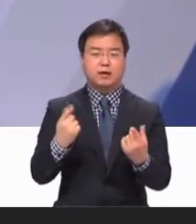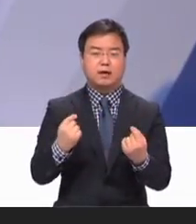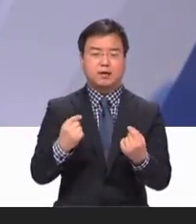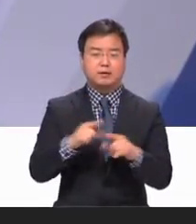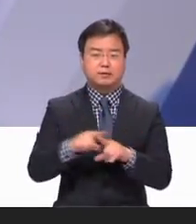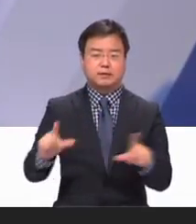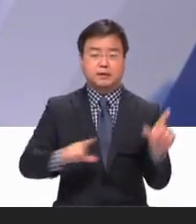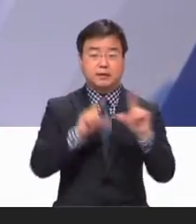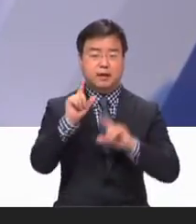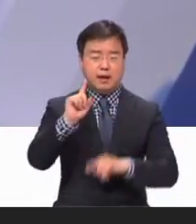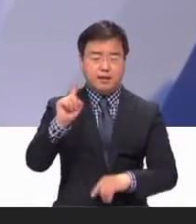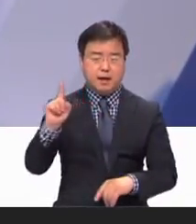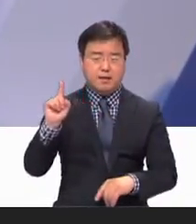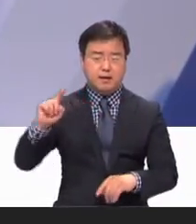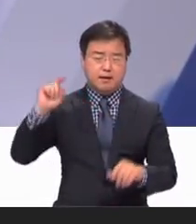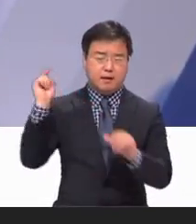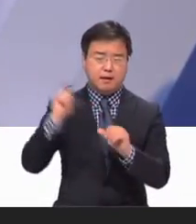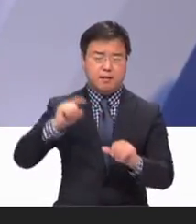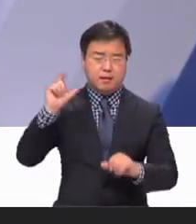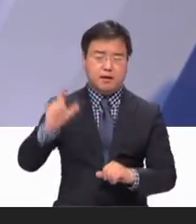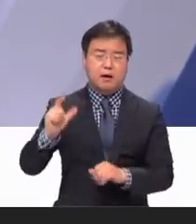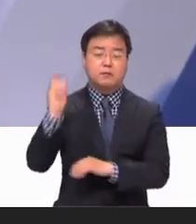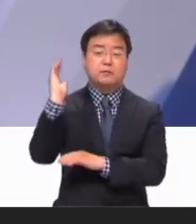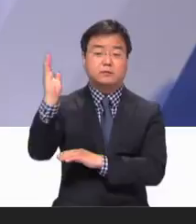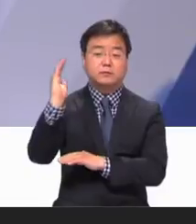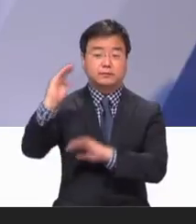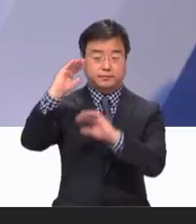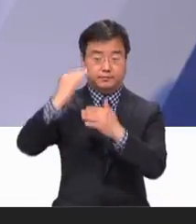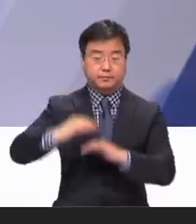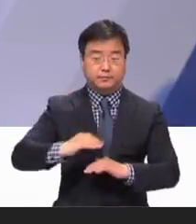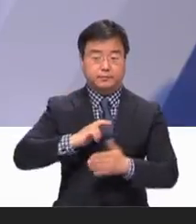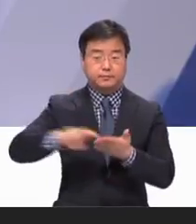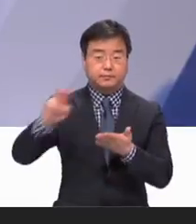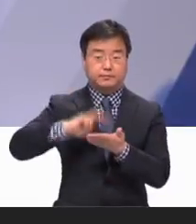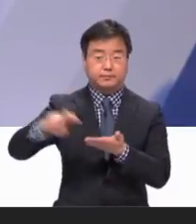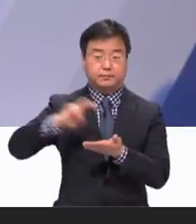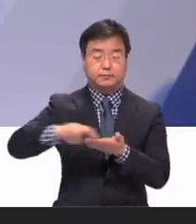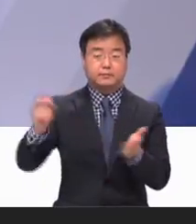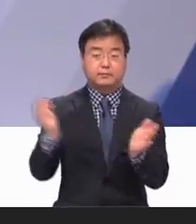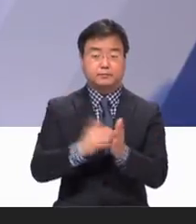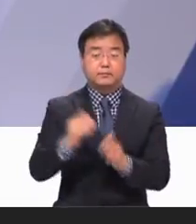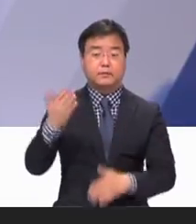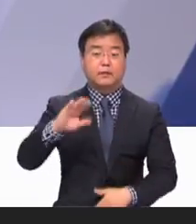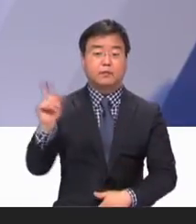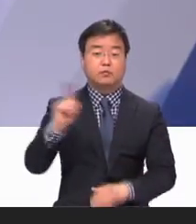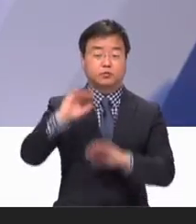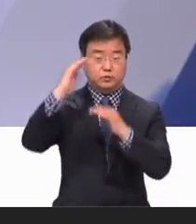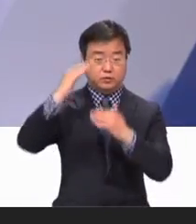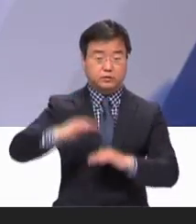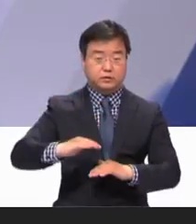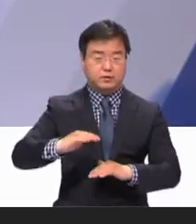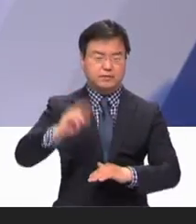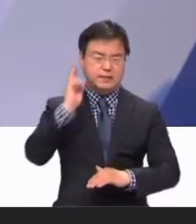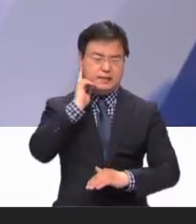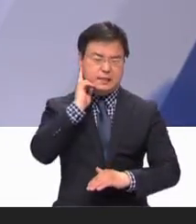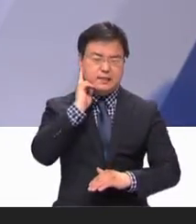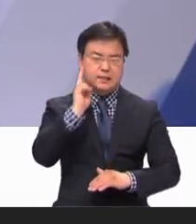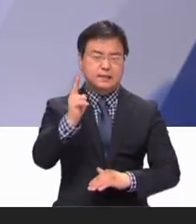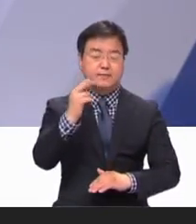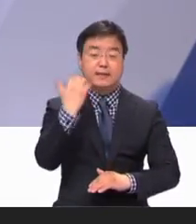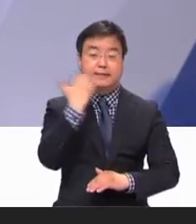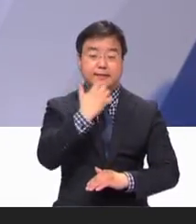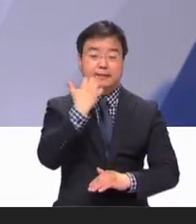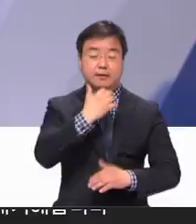하나하나 이렇게 강요하는 듯한 그런 것이 돌았는데 이제 거기 내용으로 나온 것이 진한 색조화장 금지